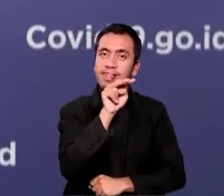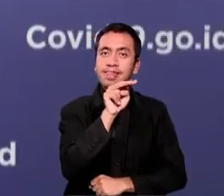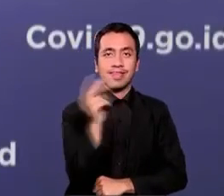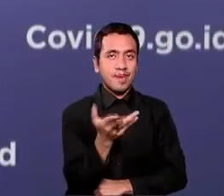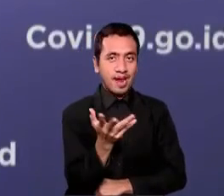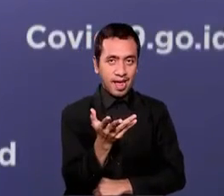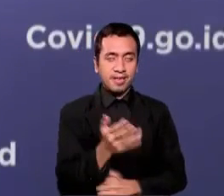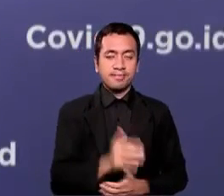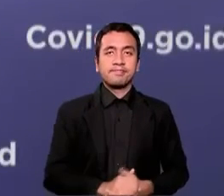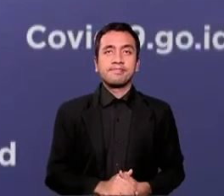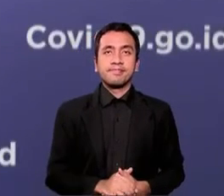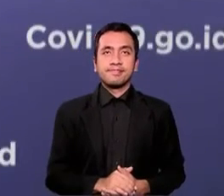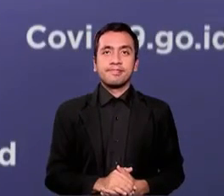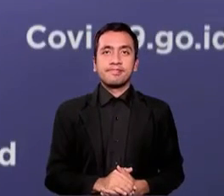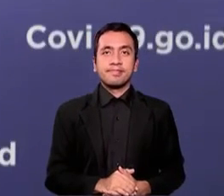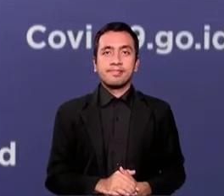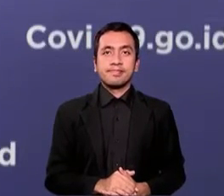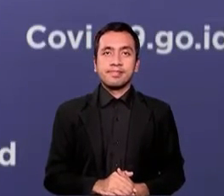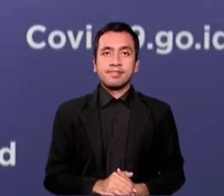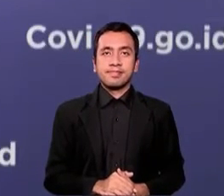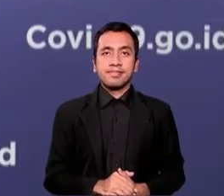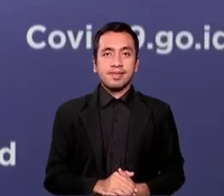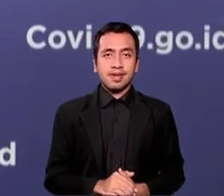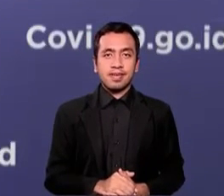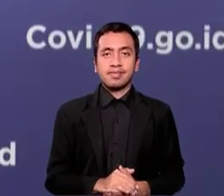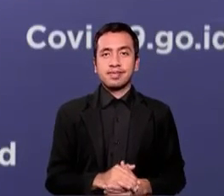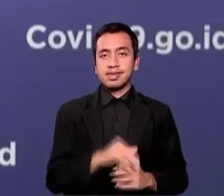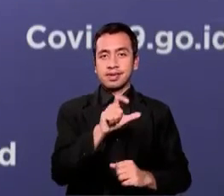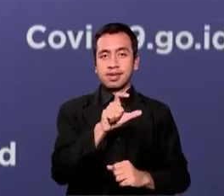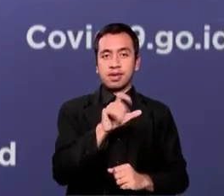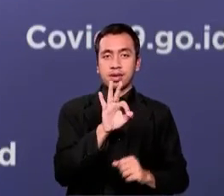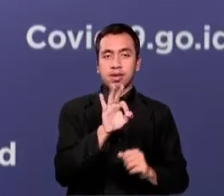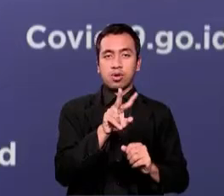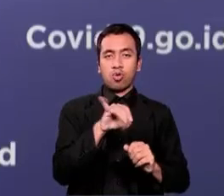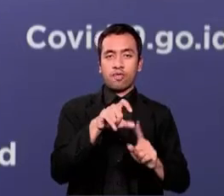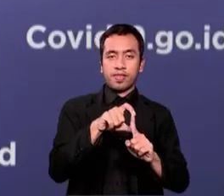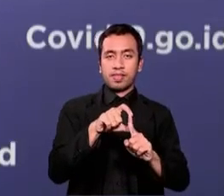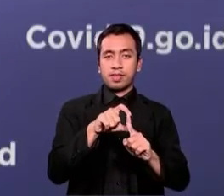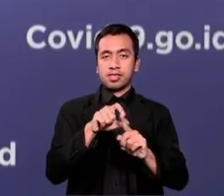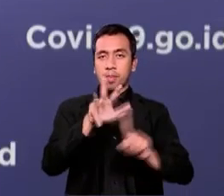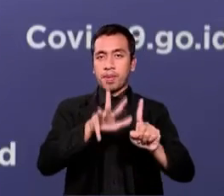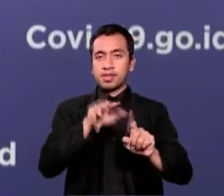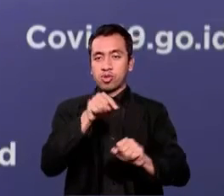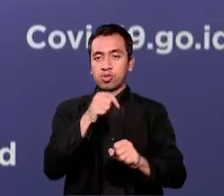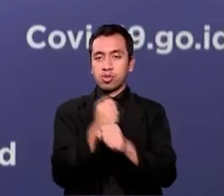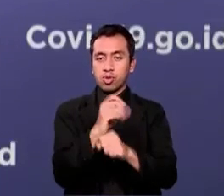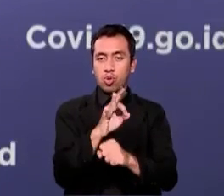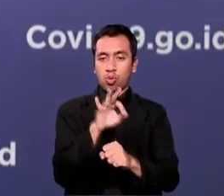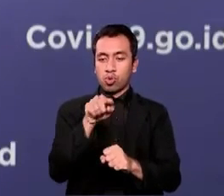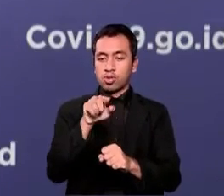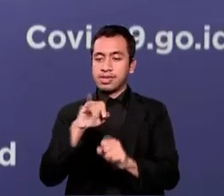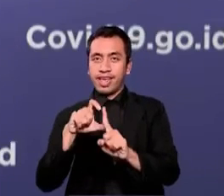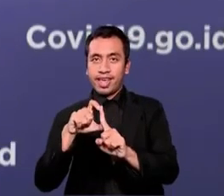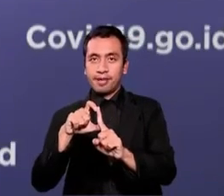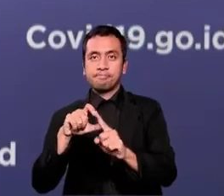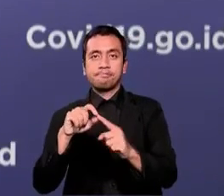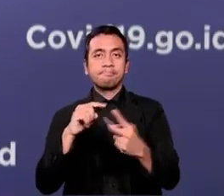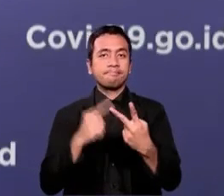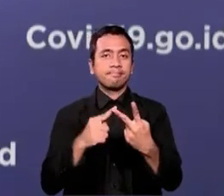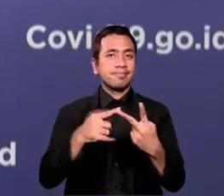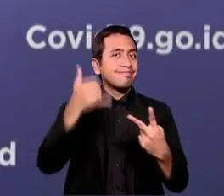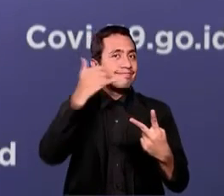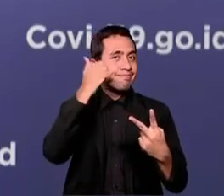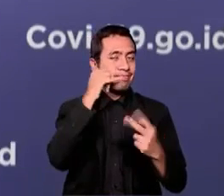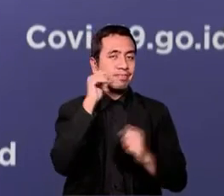informasi baik yang kita buat di govit 19 e.c. ide atau melalui call center